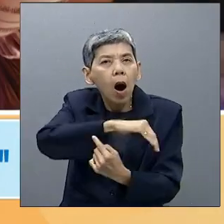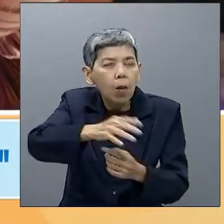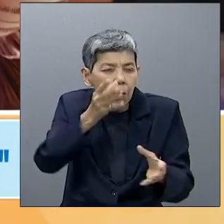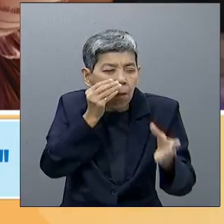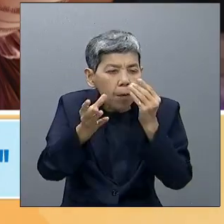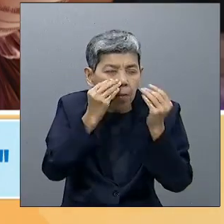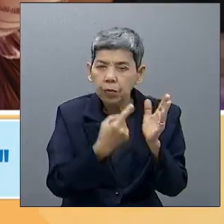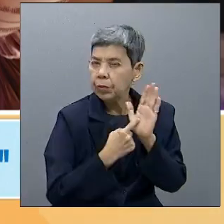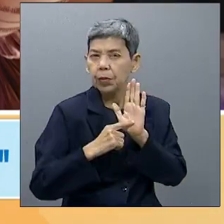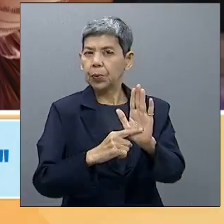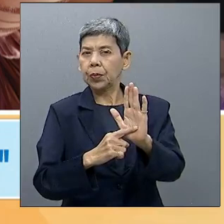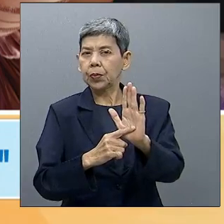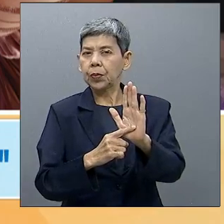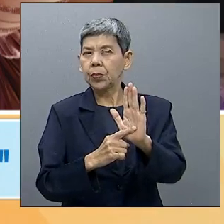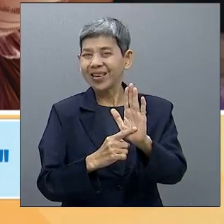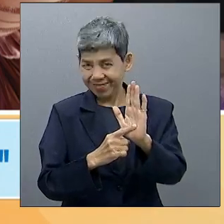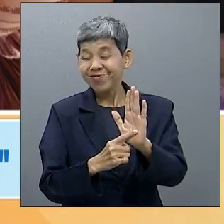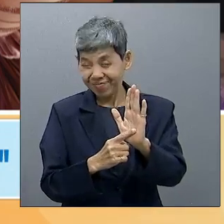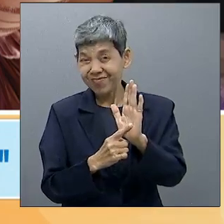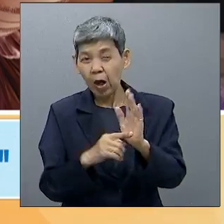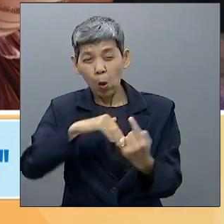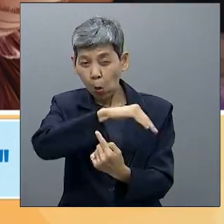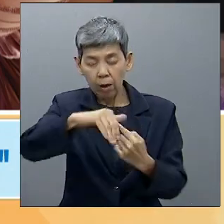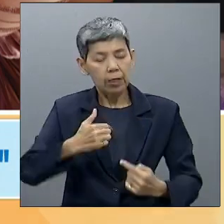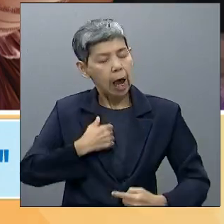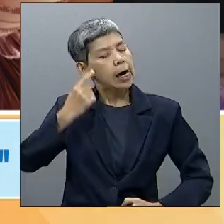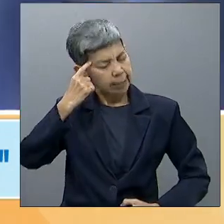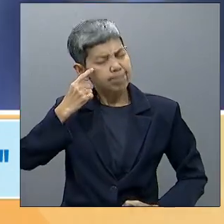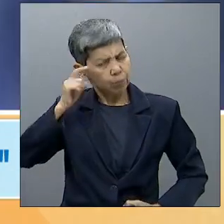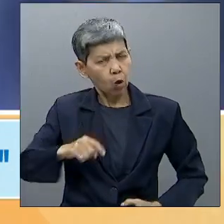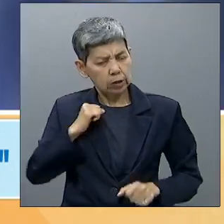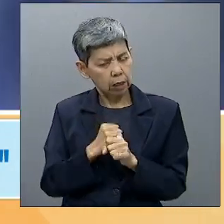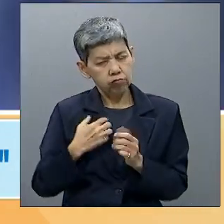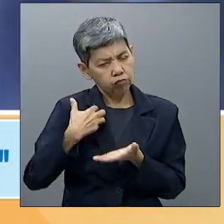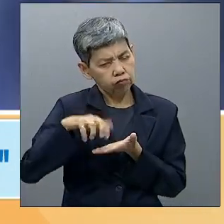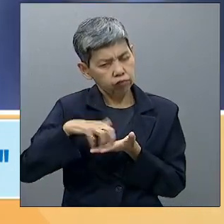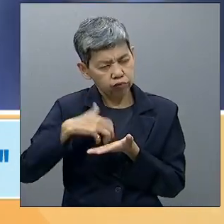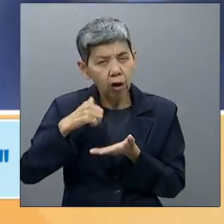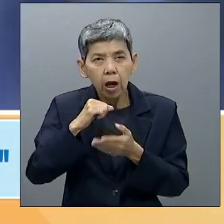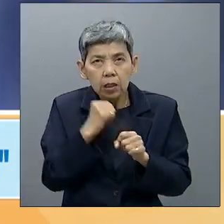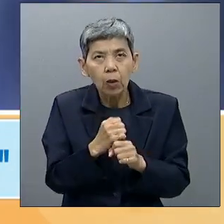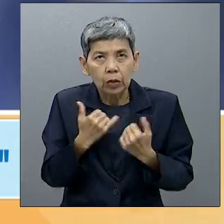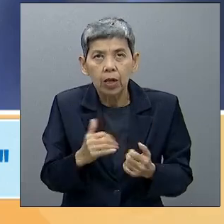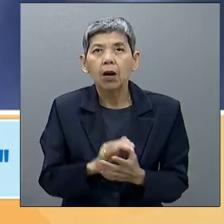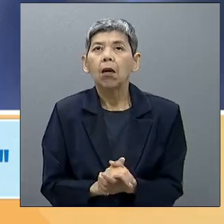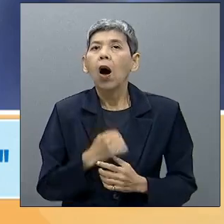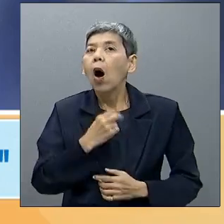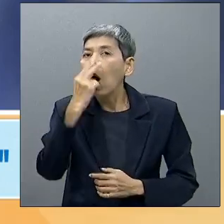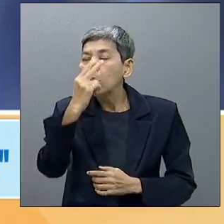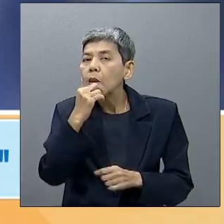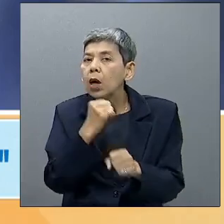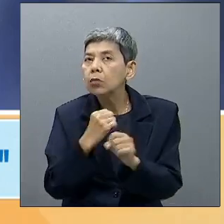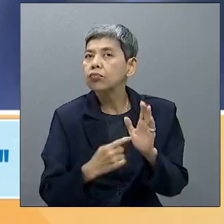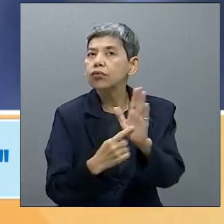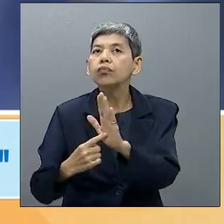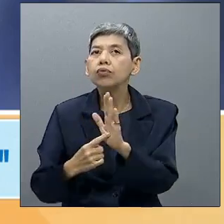นำเรื่องราวของสิ่งที่ตัวเองคิดว่ามันจำเป็นที่ต้องนำมาพูดถึงในณเวลานี ้ แล้วเขาก็นำเสนอ